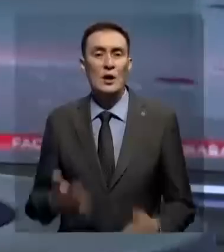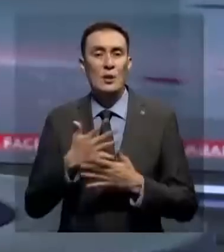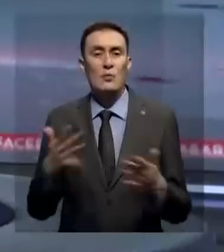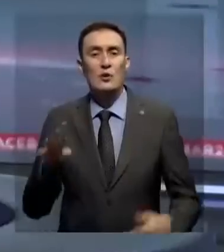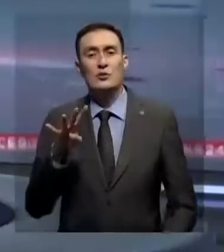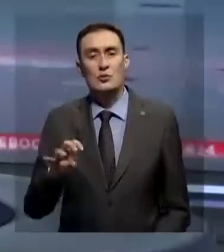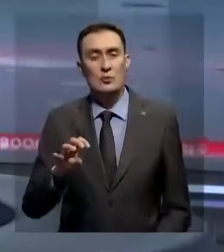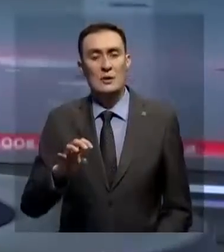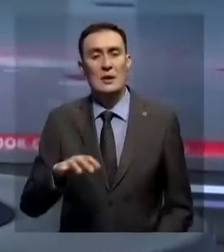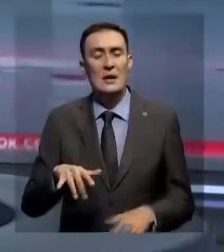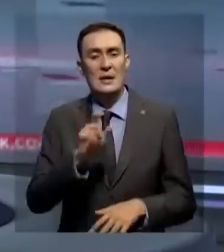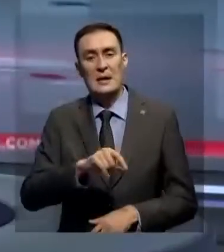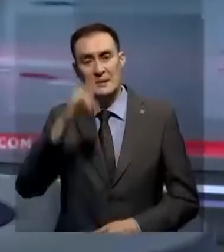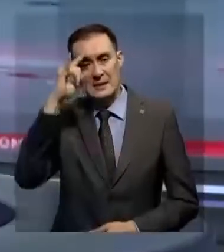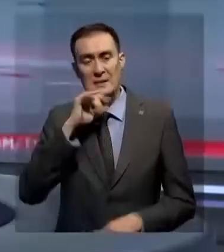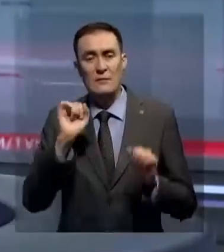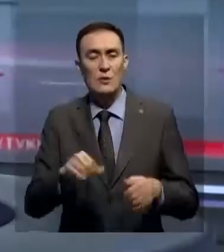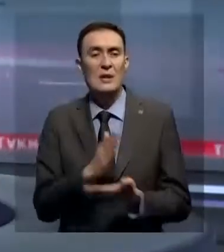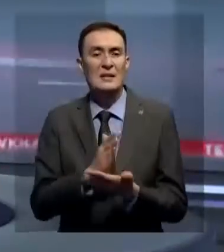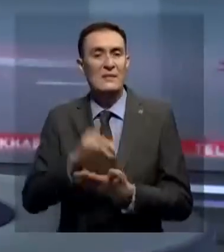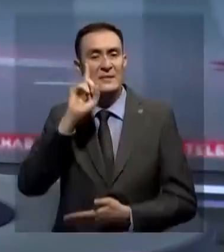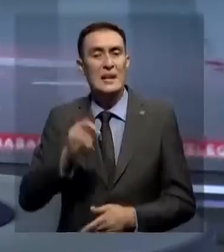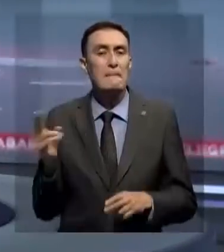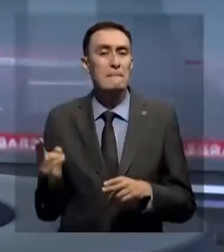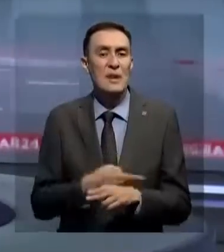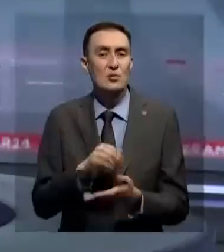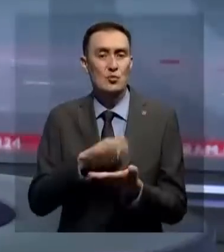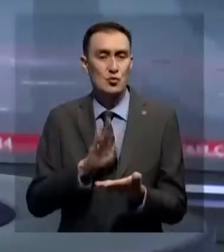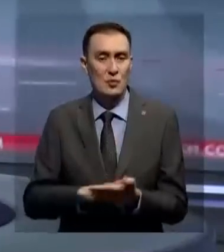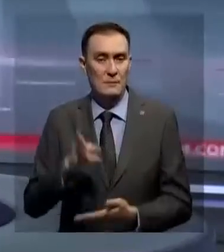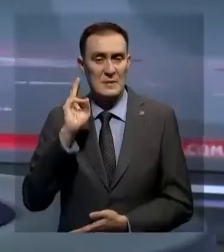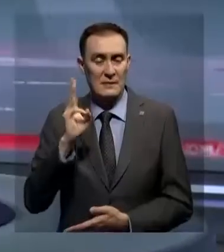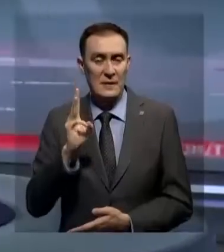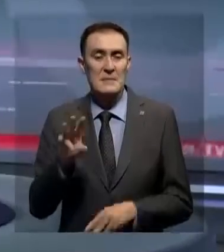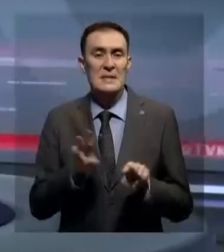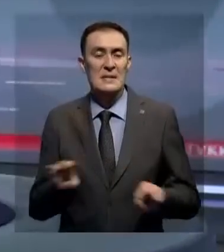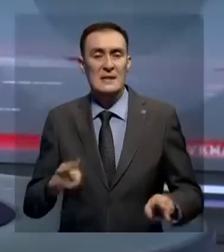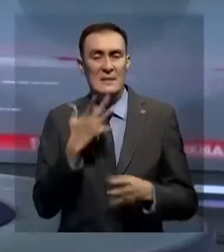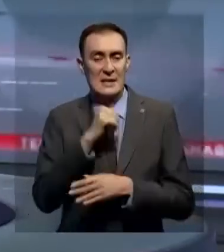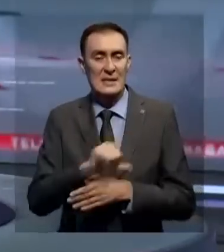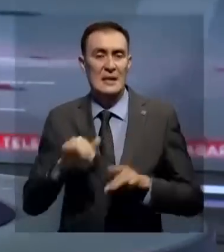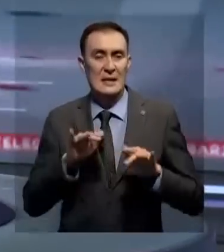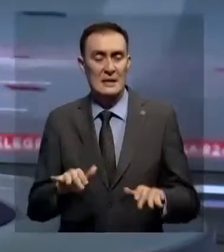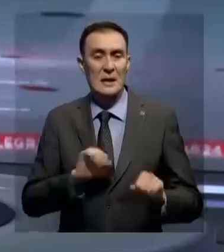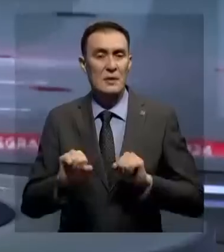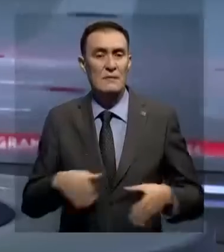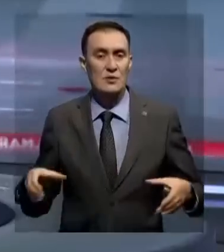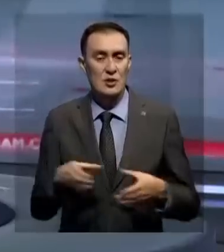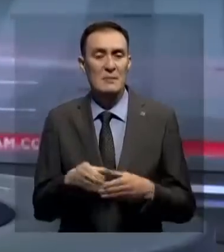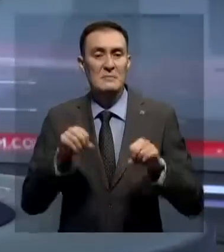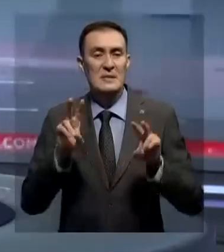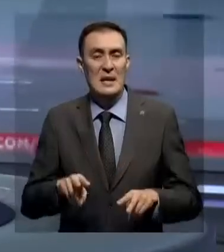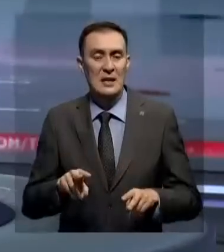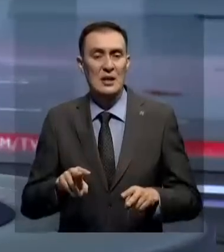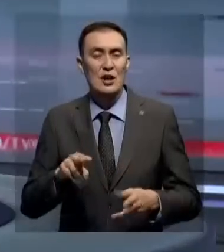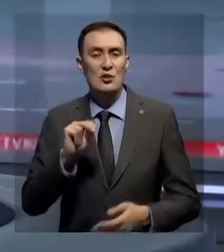Более 400 казахстанцев могут находиться в Израиле без консульского учета. В Министерстве иностранных дел создали оперативный штаб и специальный